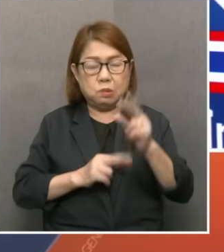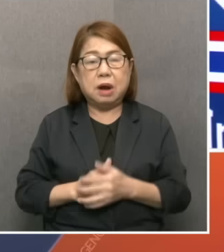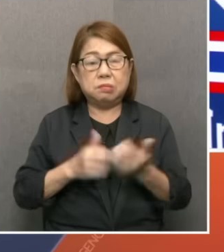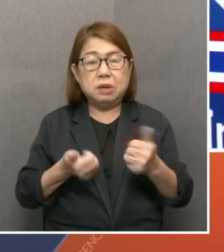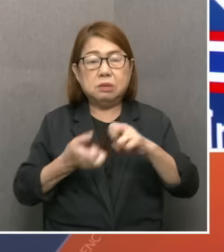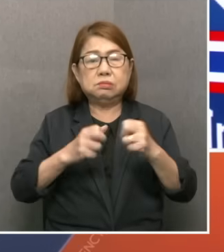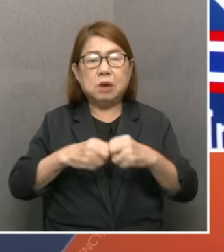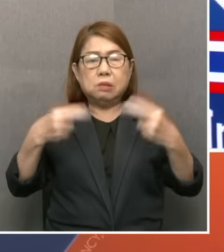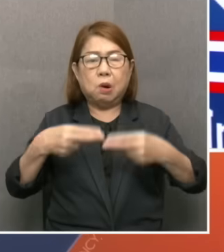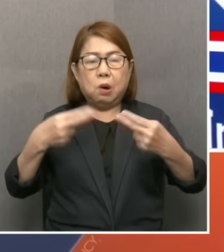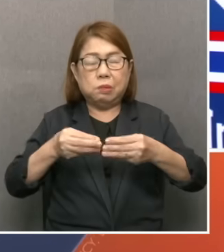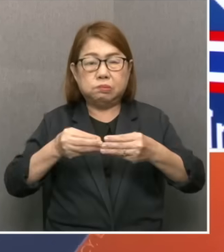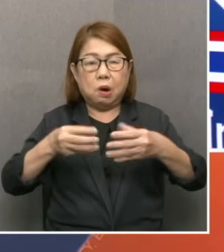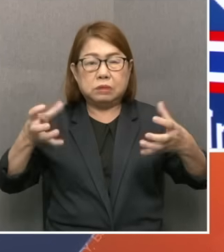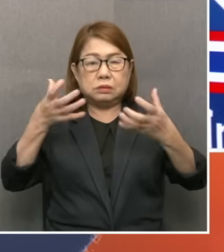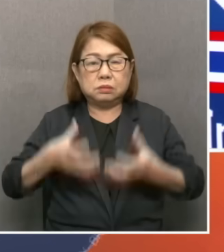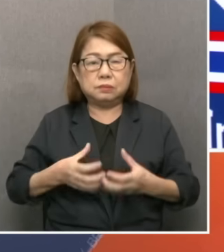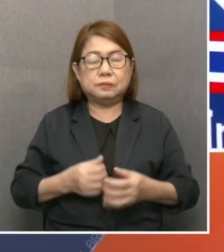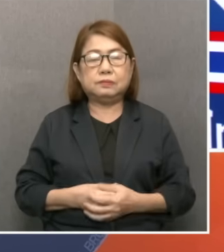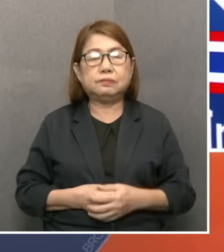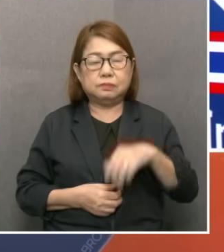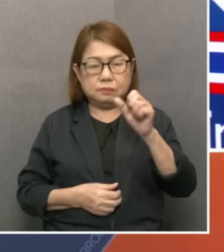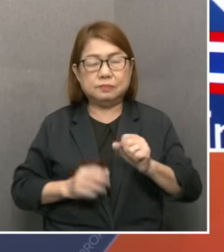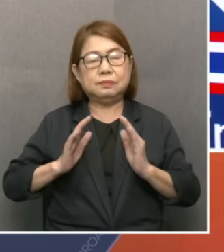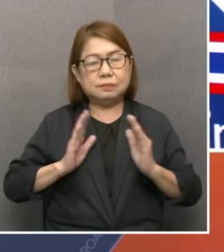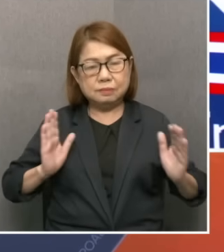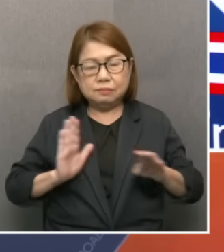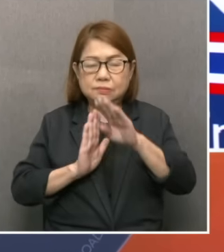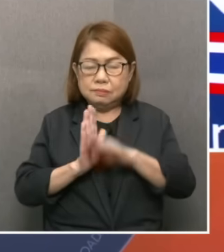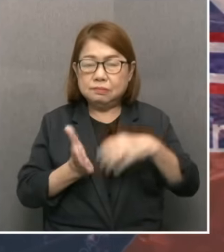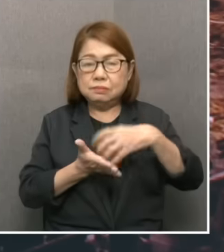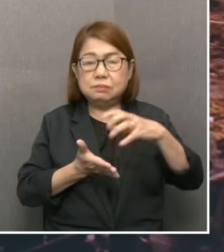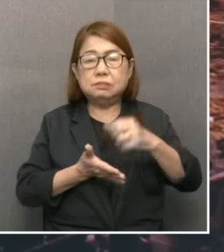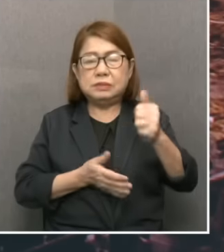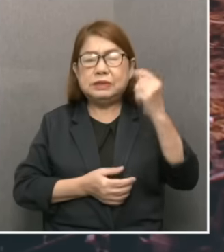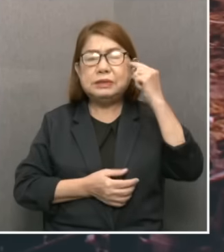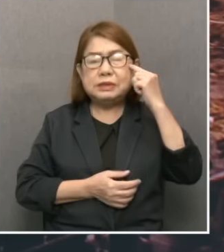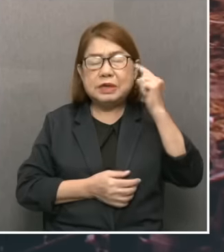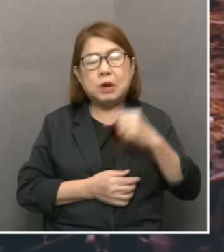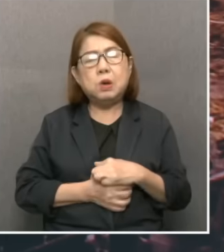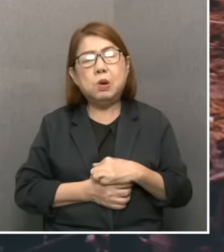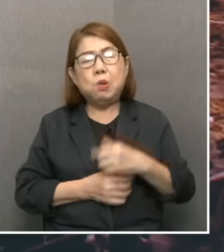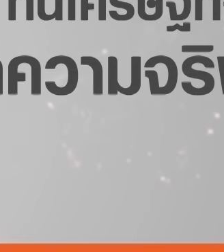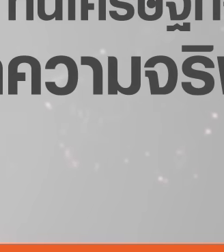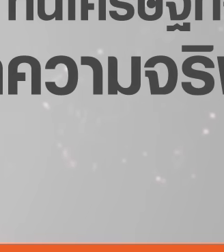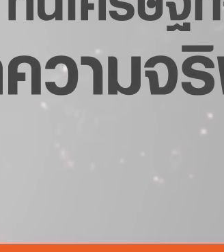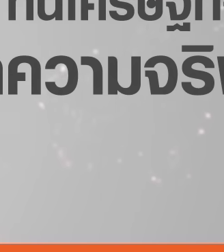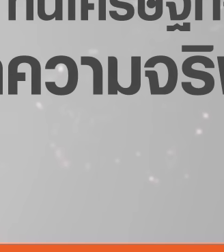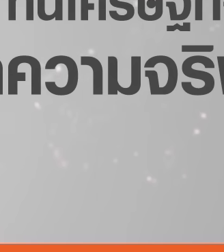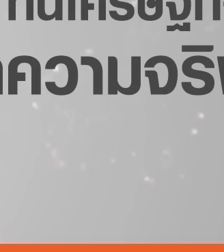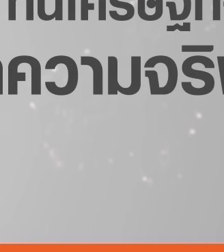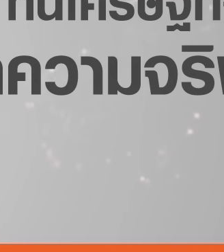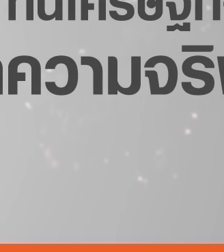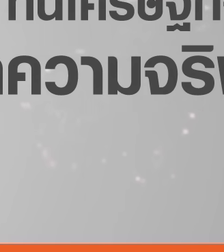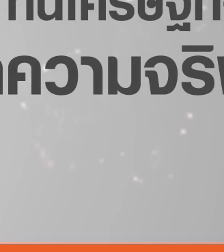รุนแรงที่เพิ่มขึ้นไปอีกระดับค่ะครับผมขอบคุณพี่ลิซ่ามากนะครับก็สะท้อนถึงความหวังแล้วก็รอฟังข่าวดีไปพร้อมกันนะครับ